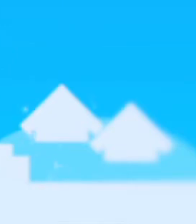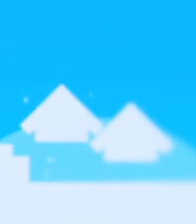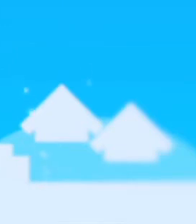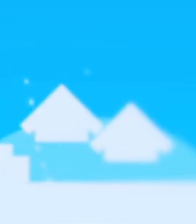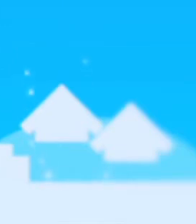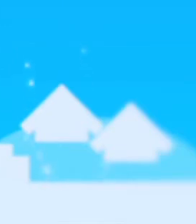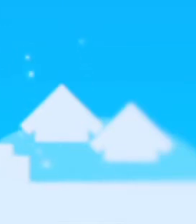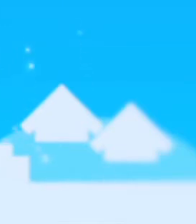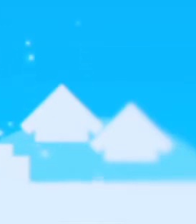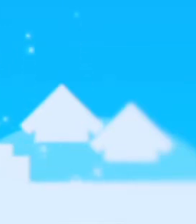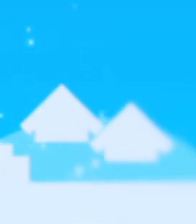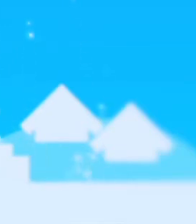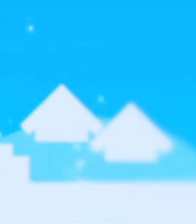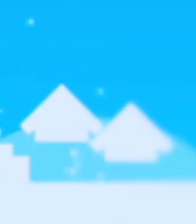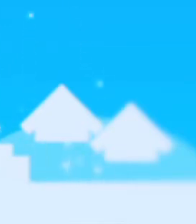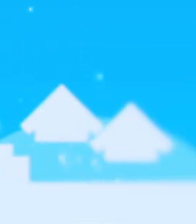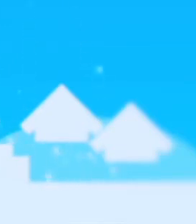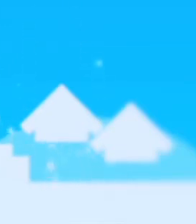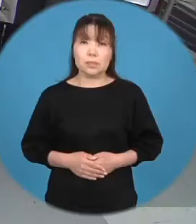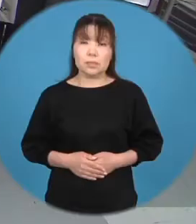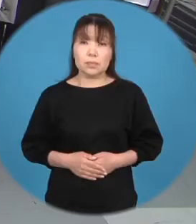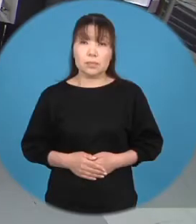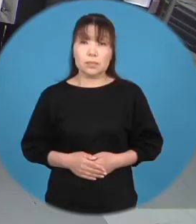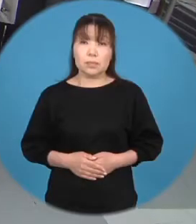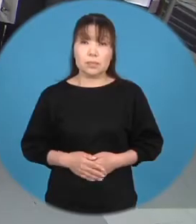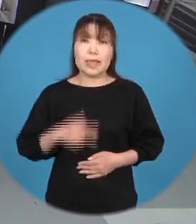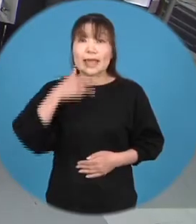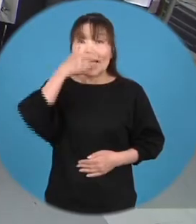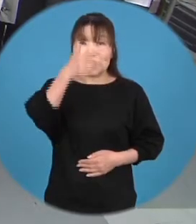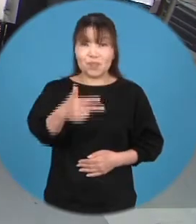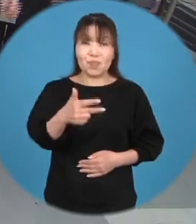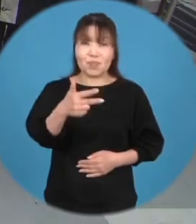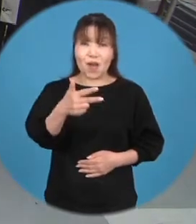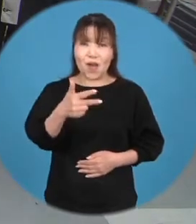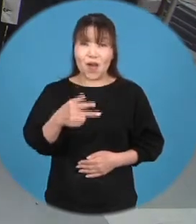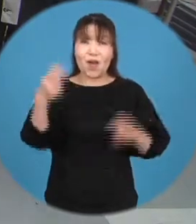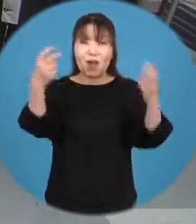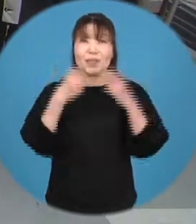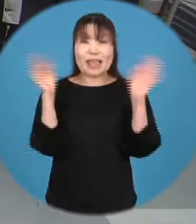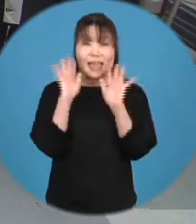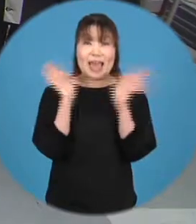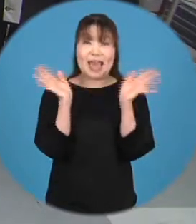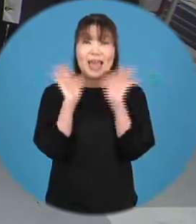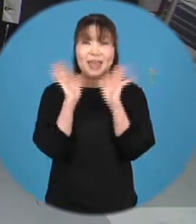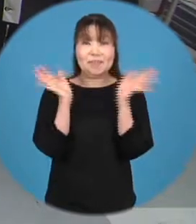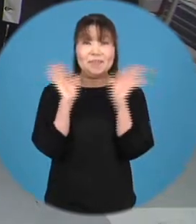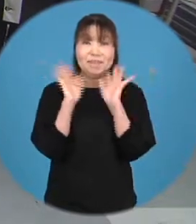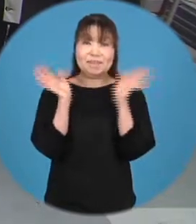来週も見てね。